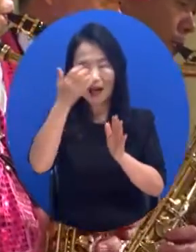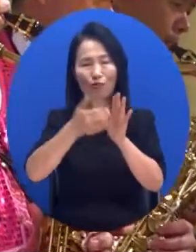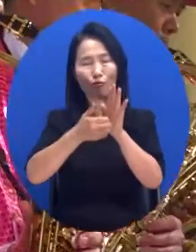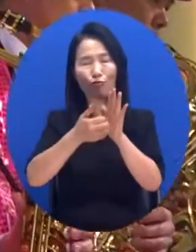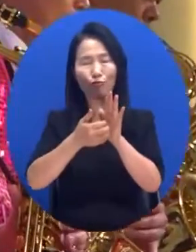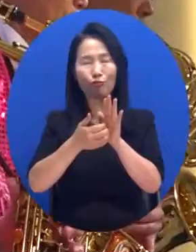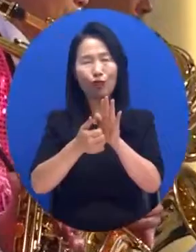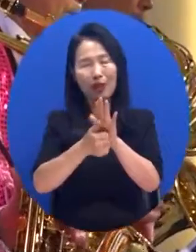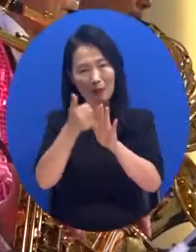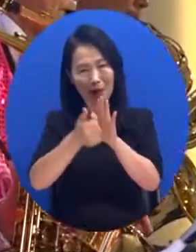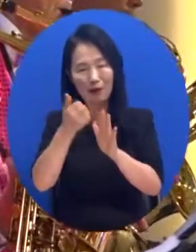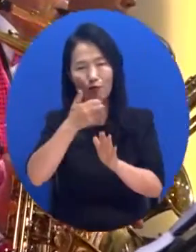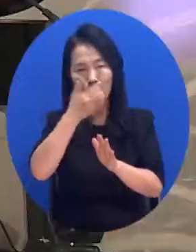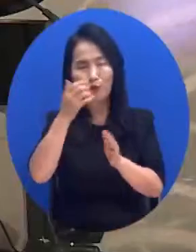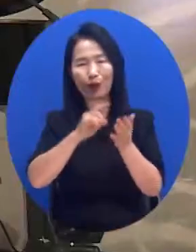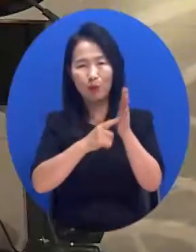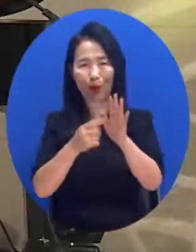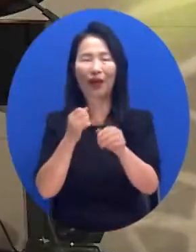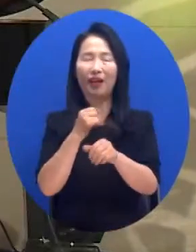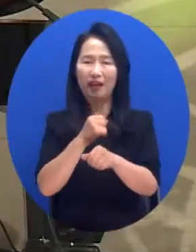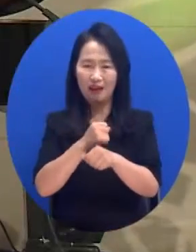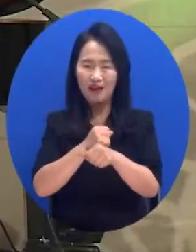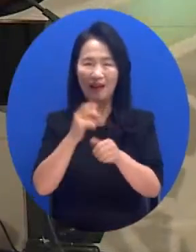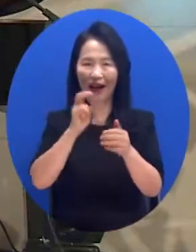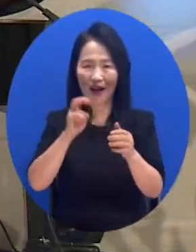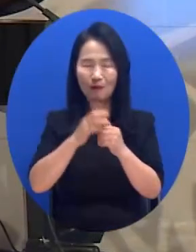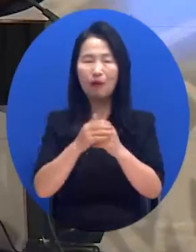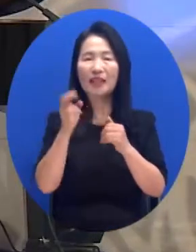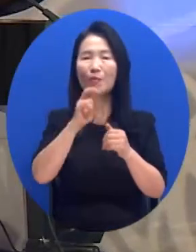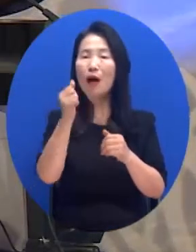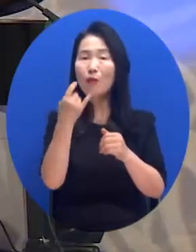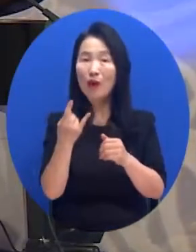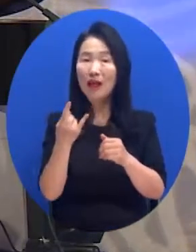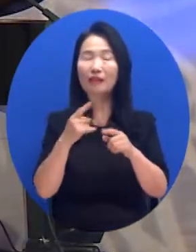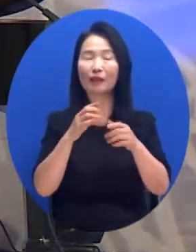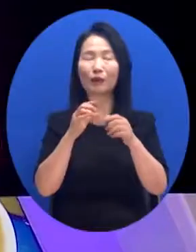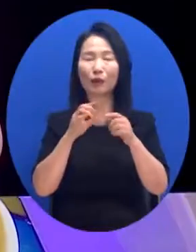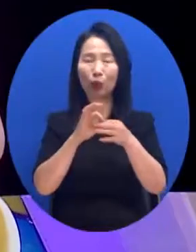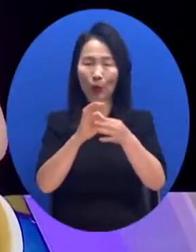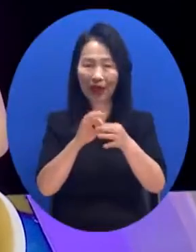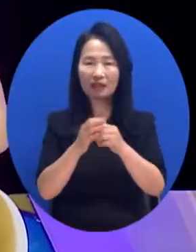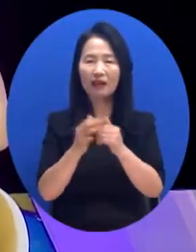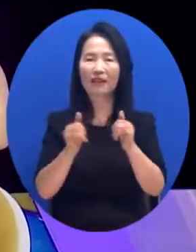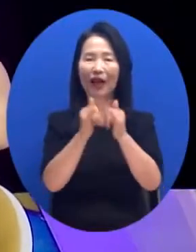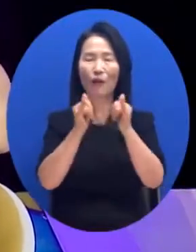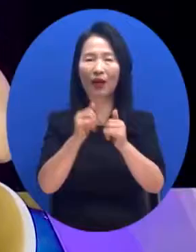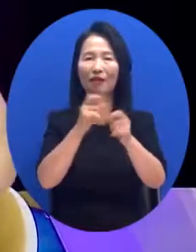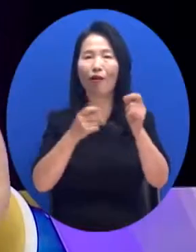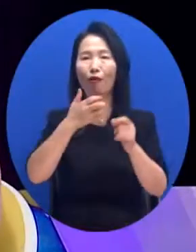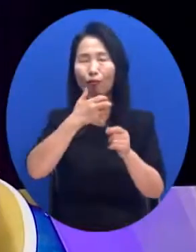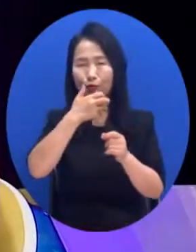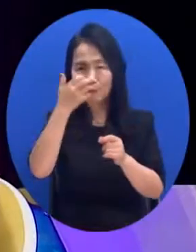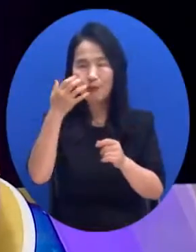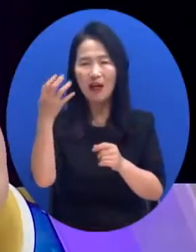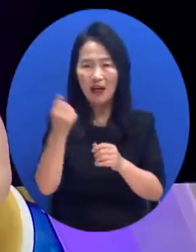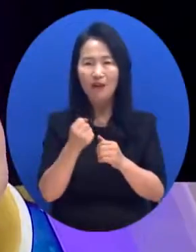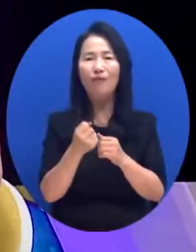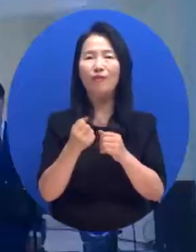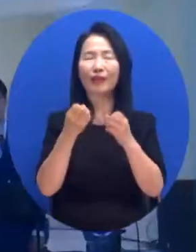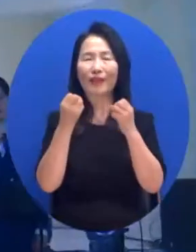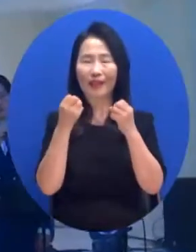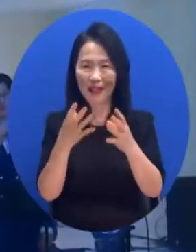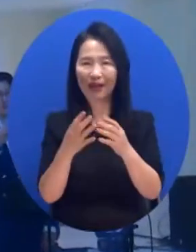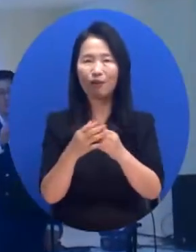돼 하나님께 감사드리며 음악회를 통해 사회가 더욱 힘을 얻고 하나님의 놀라운 치유의 역사가 일어나길